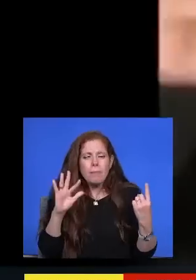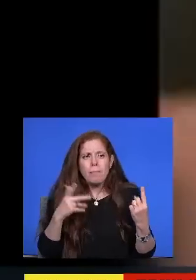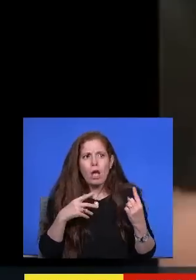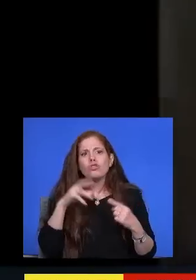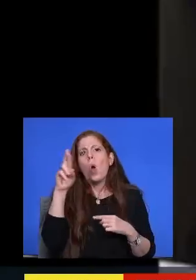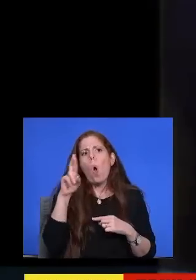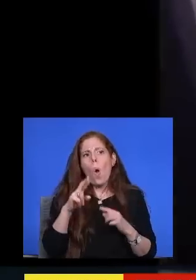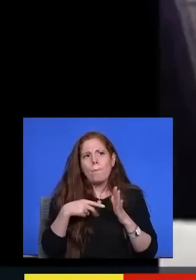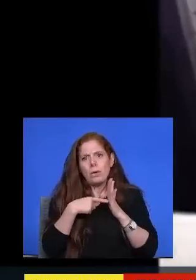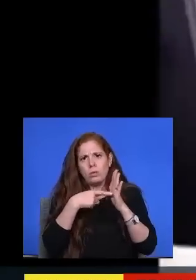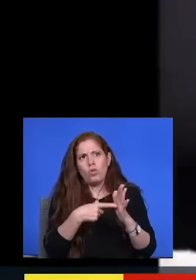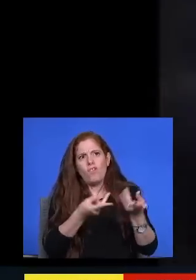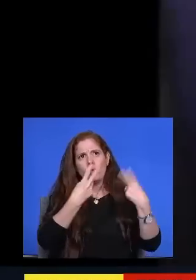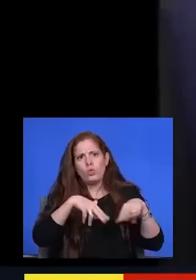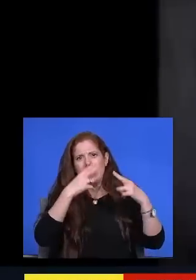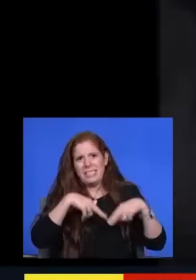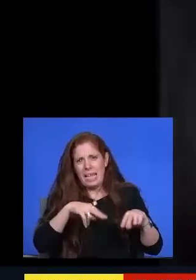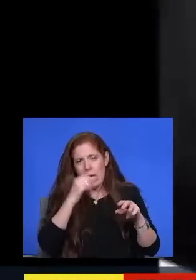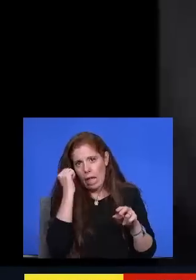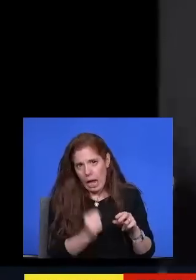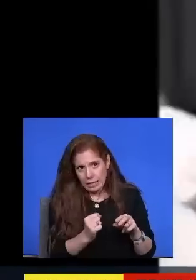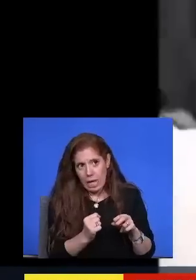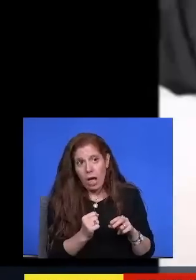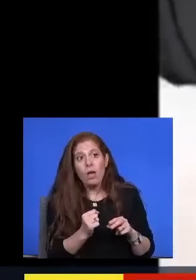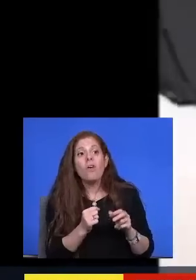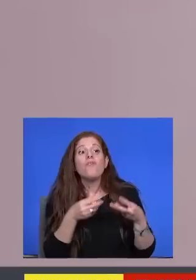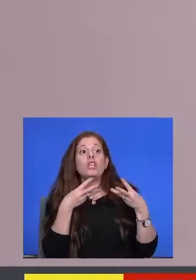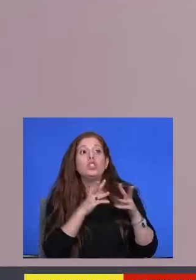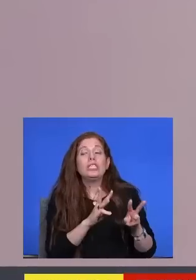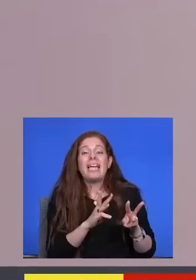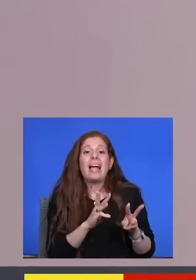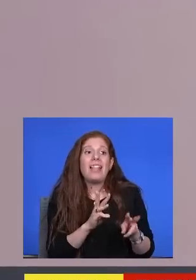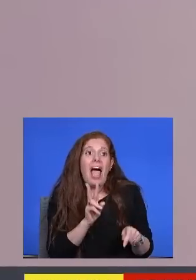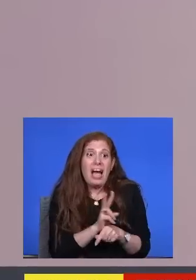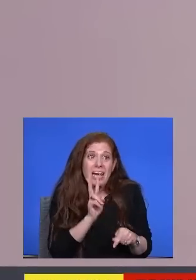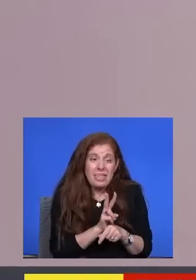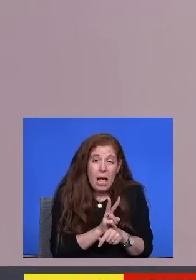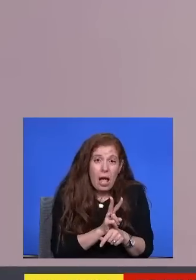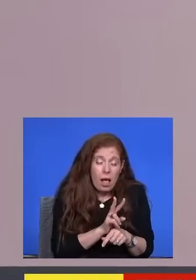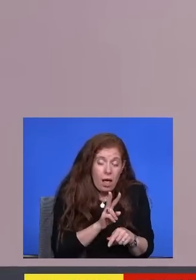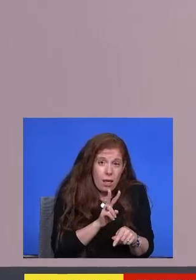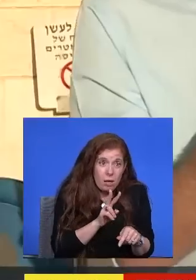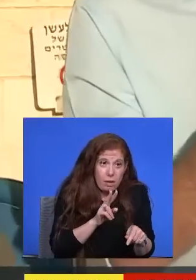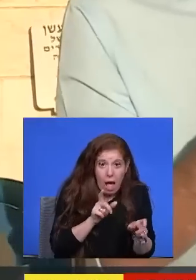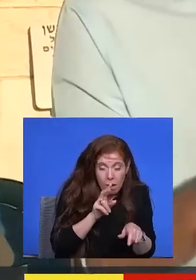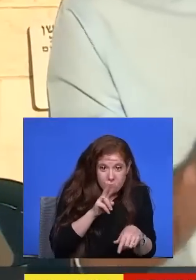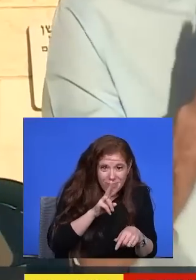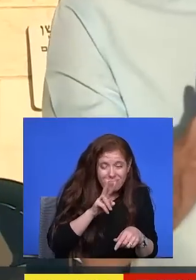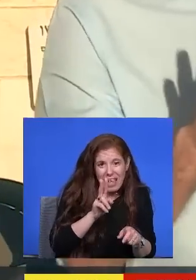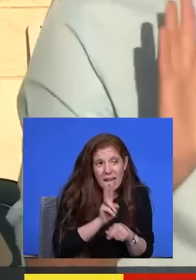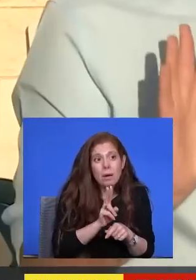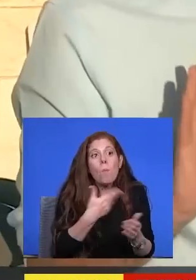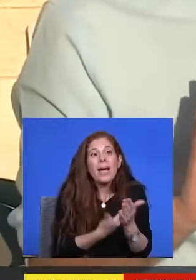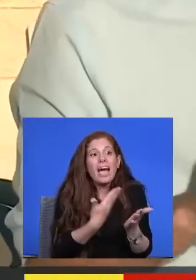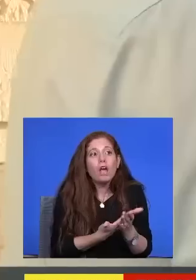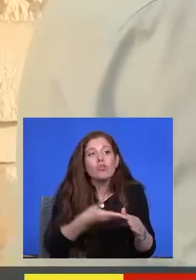זדורוב, כאשר הוא שחזר את הרצח הזה. ולשיטת ההגנה, אותה טיפת דם מעל אחת העקבות מוכיחה שהעקבה הזו הוטבעה